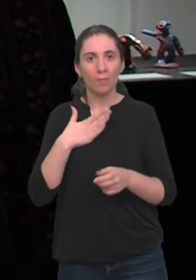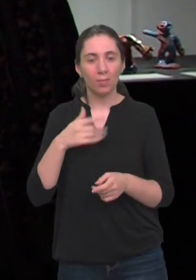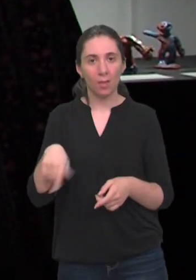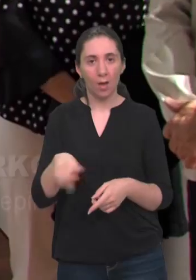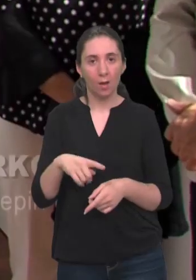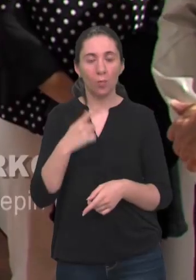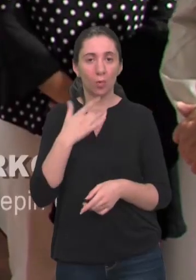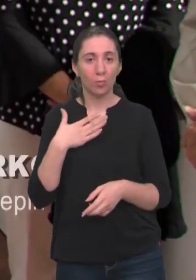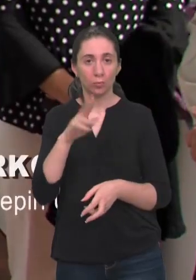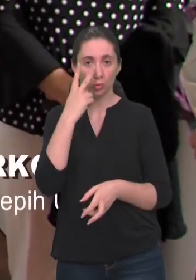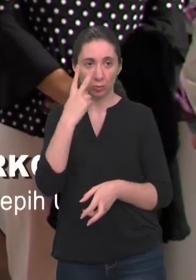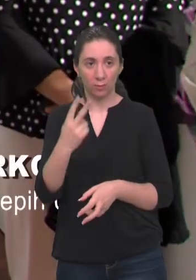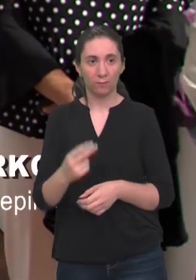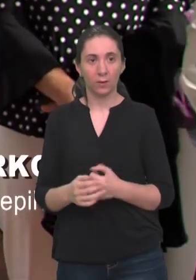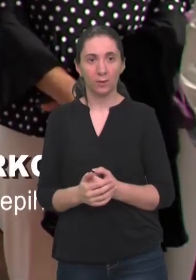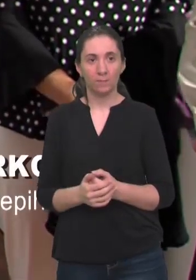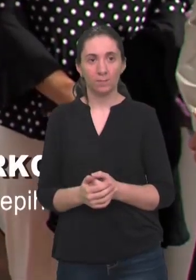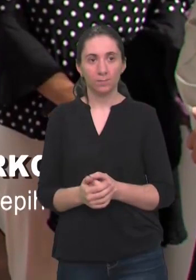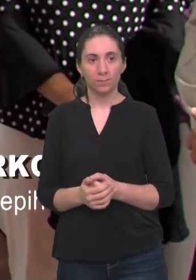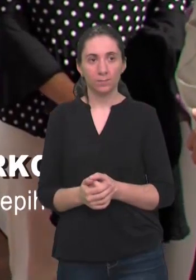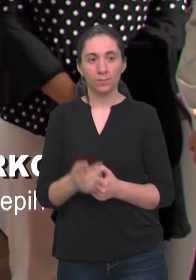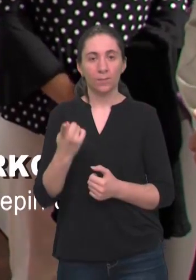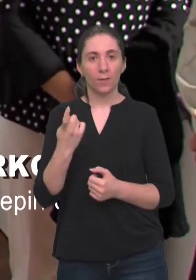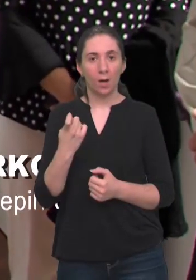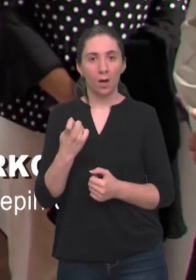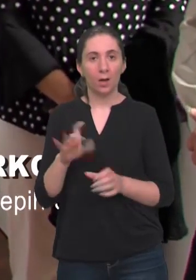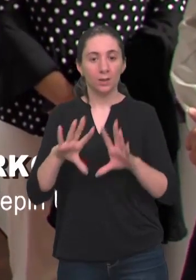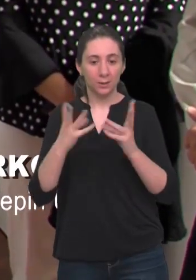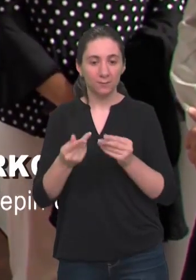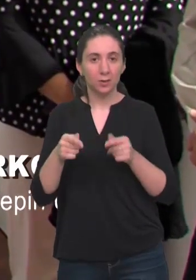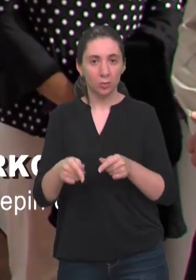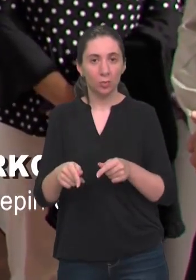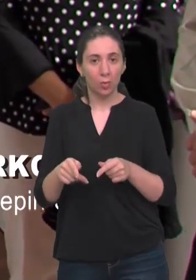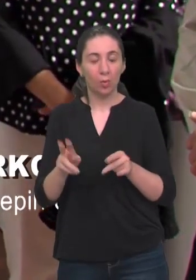koji imamo oštećenje vida, ali sve se to da